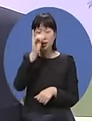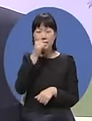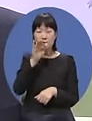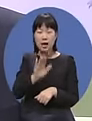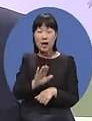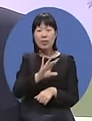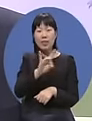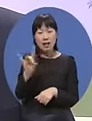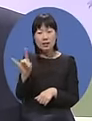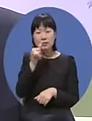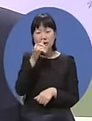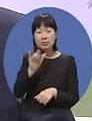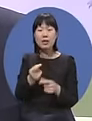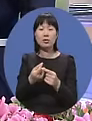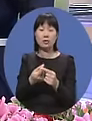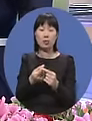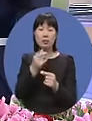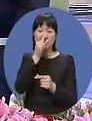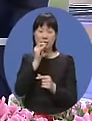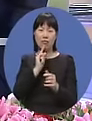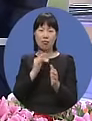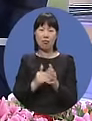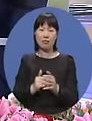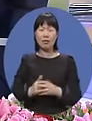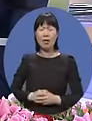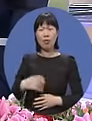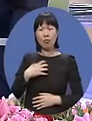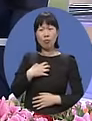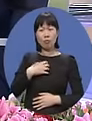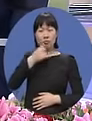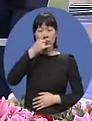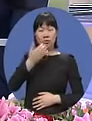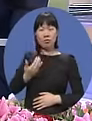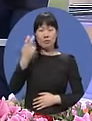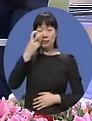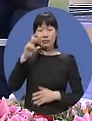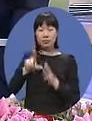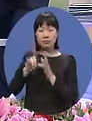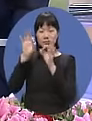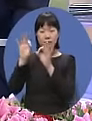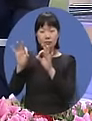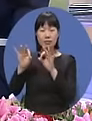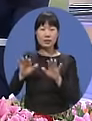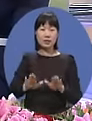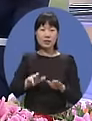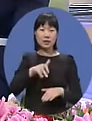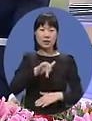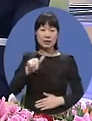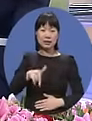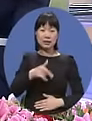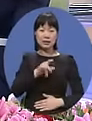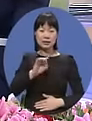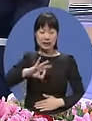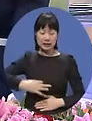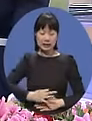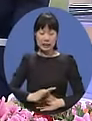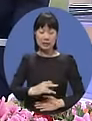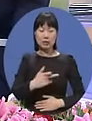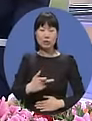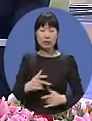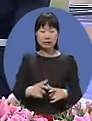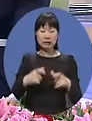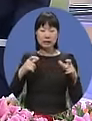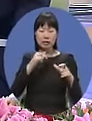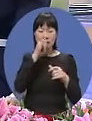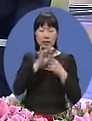하지만 있기는 있어요. 얘기만 들어도 좀 겁이 나는데 그러니까요. 아까 검사할 때 보니까 건우가 직장이 좀 늘어난 상태라고 하는 것 같은데요.